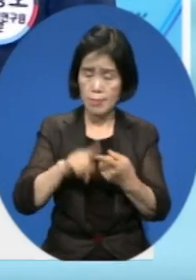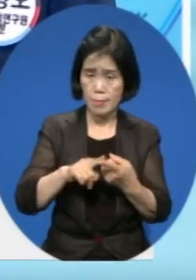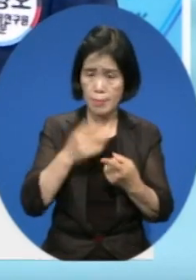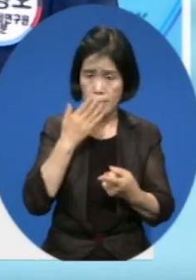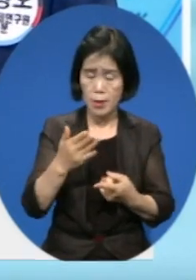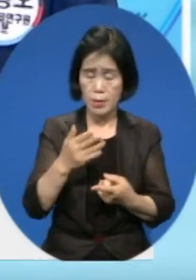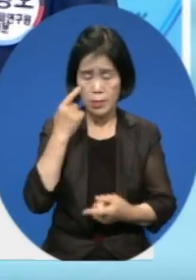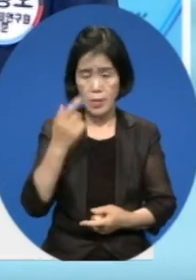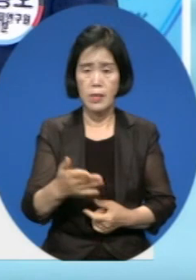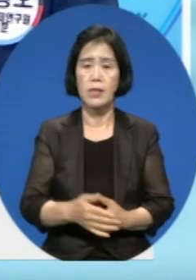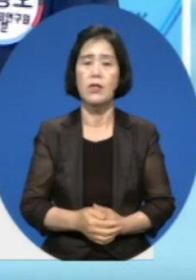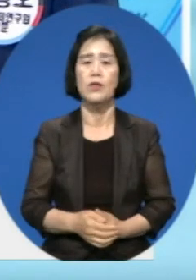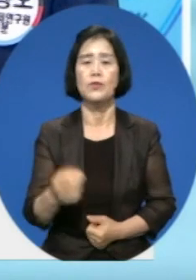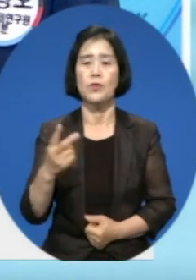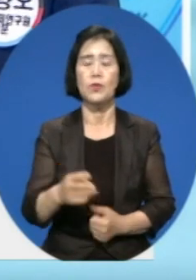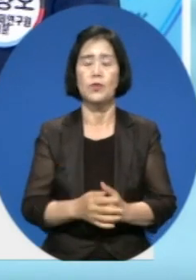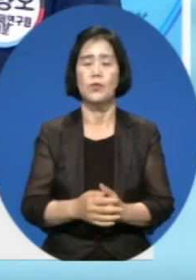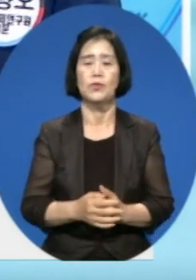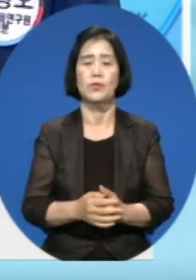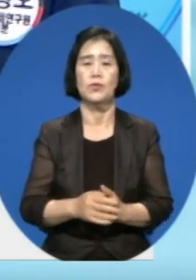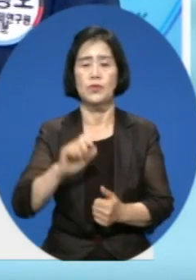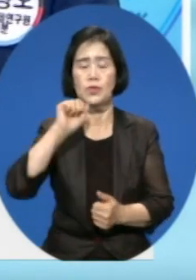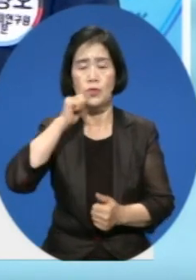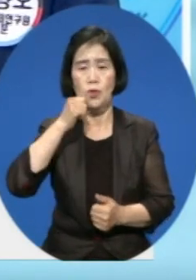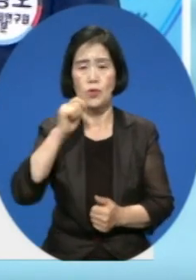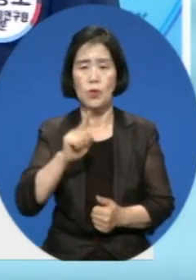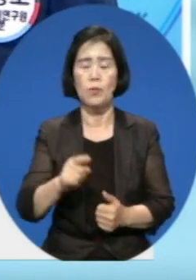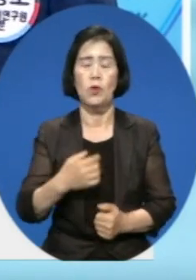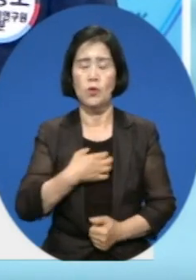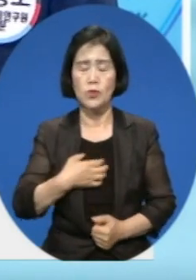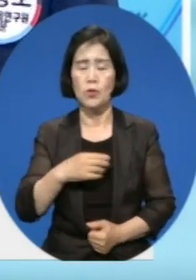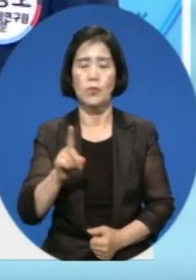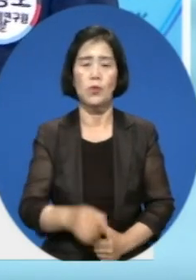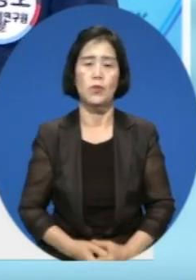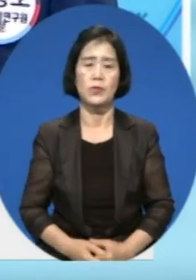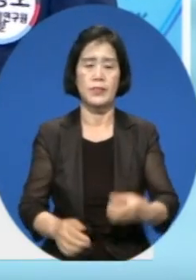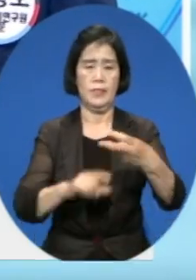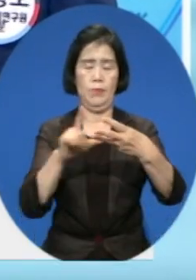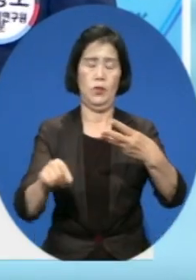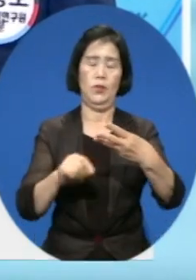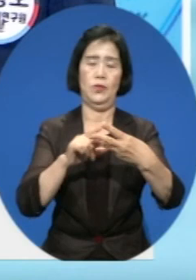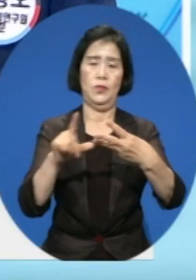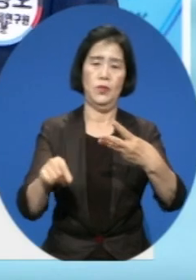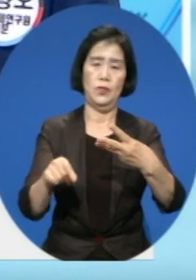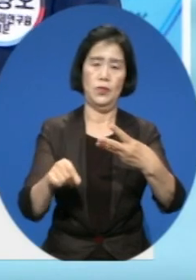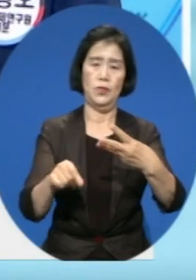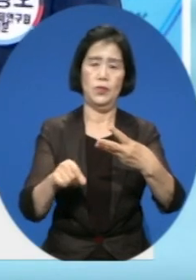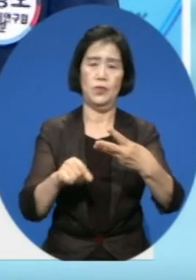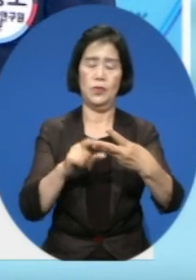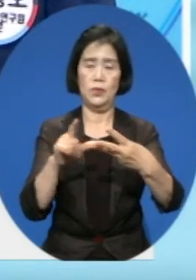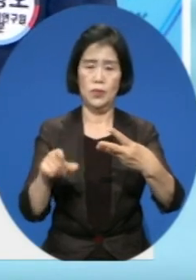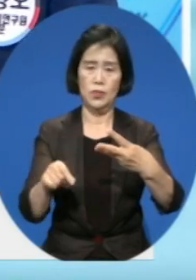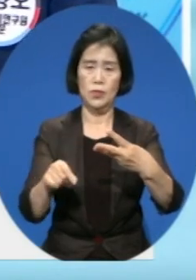다음에 또 지금 가장 제가 걱정이 되는 거는 이거죠. 자, 3월 달에 또 우리가